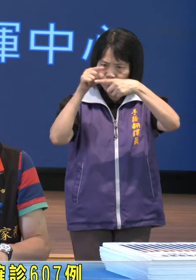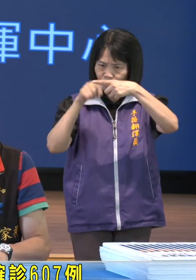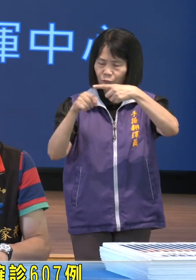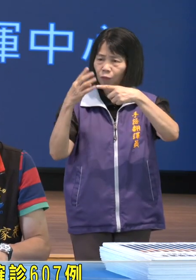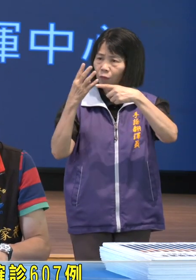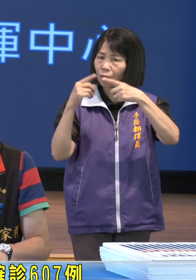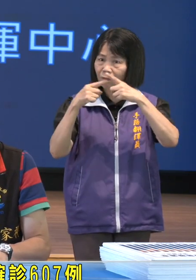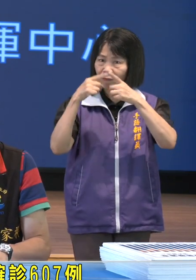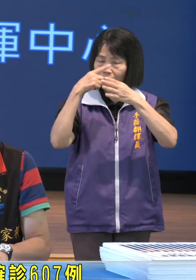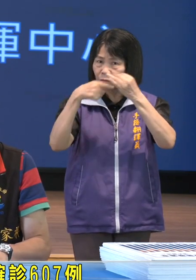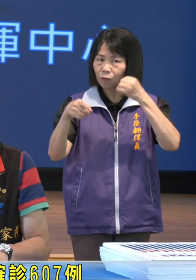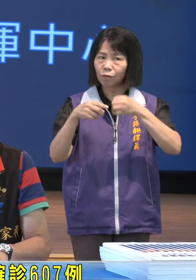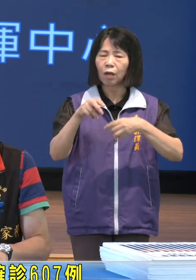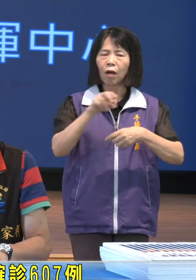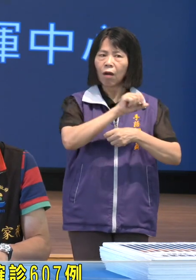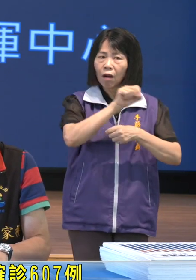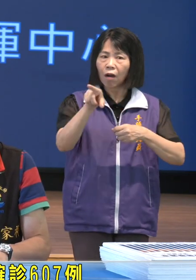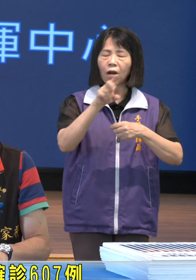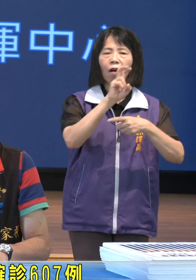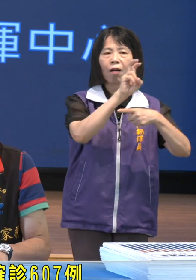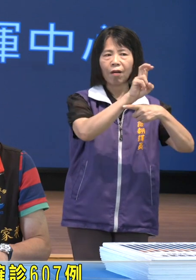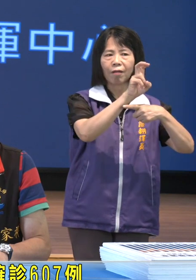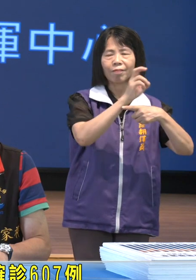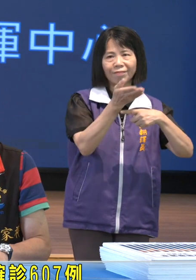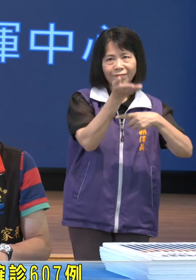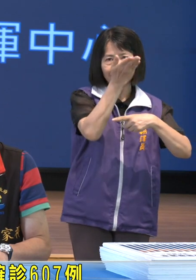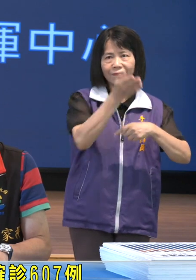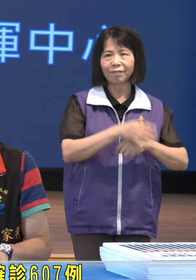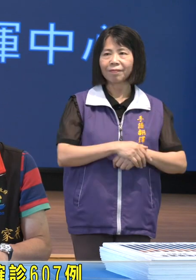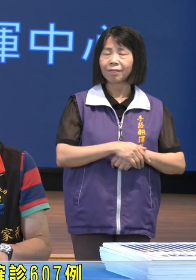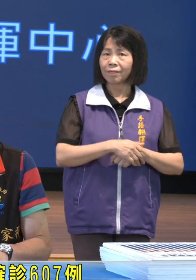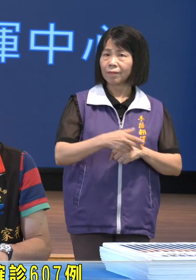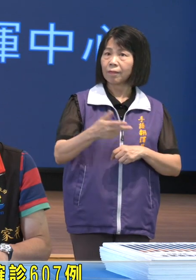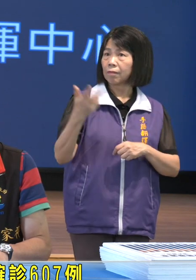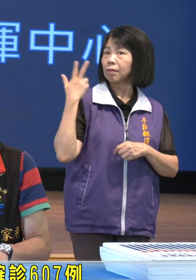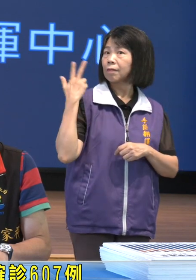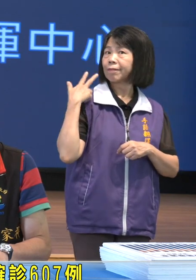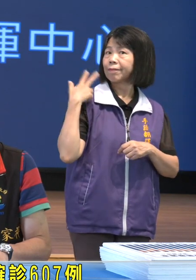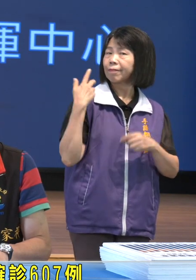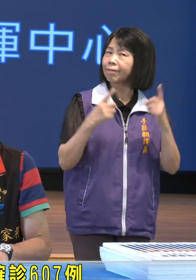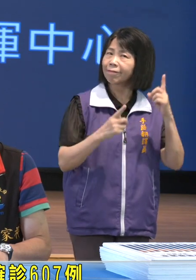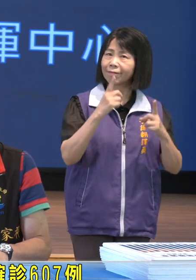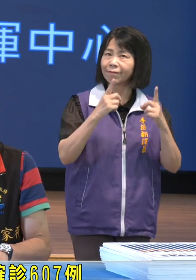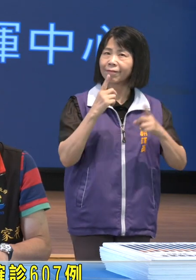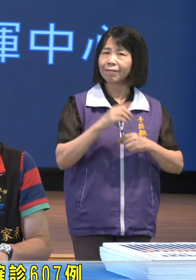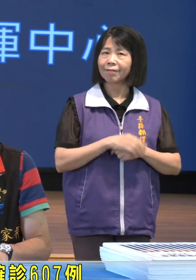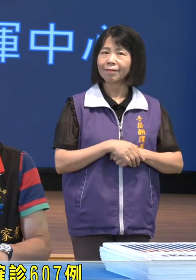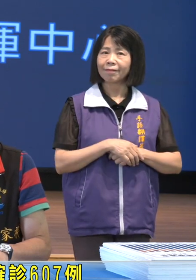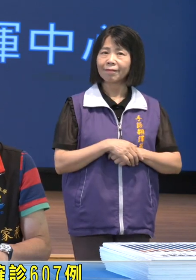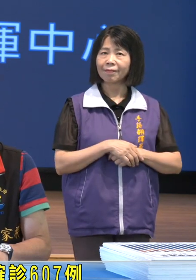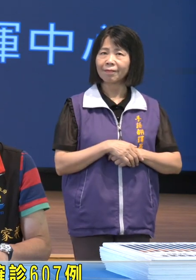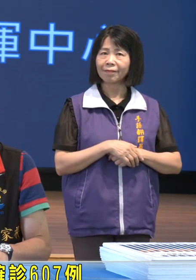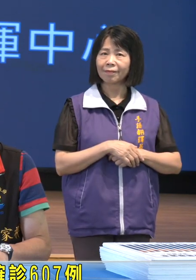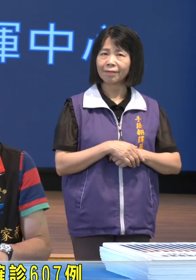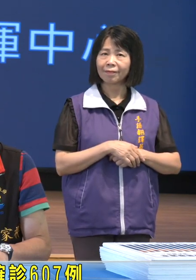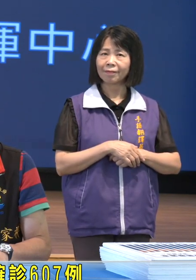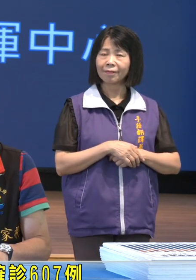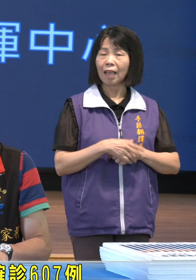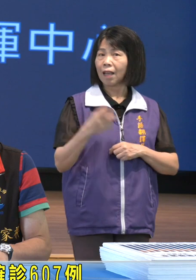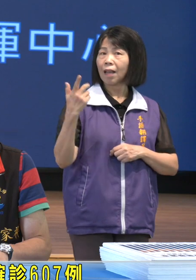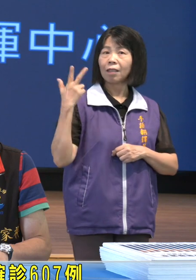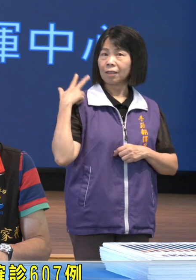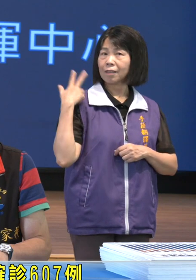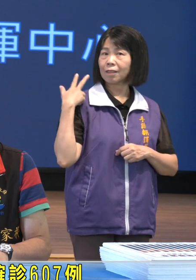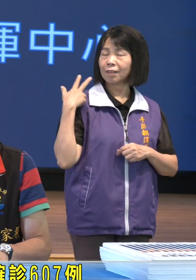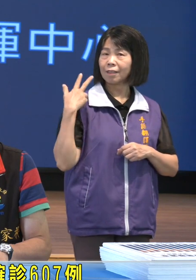数，但是20以上。那但是其实跟上一周比较起来，其实我们上一